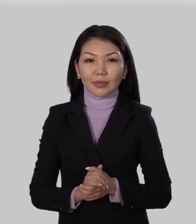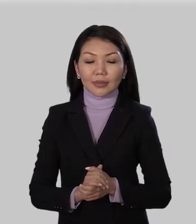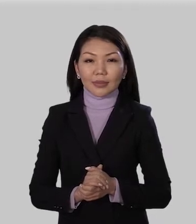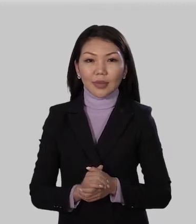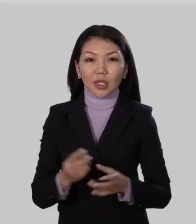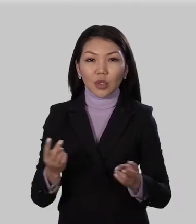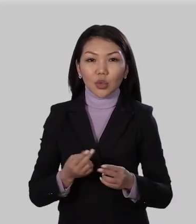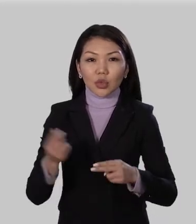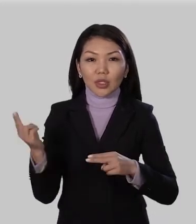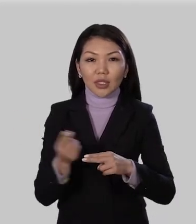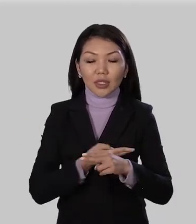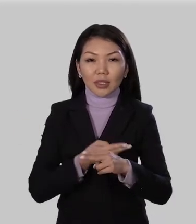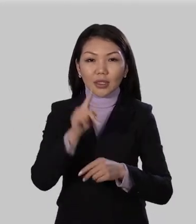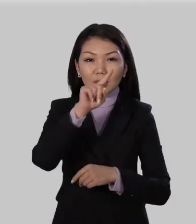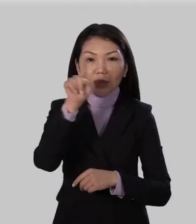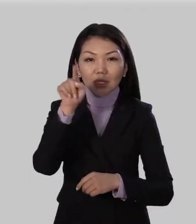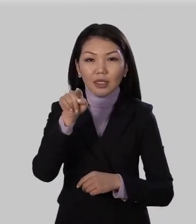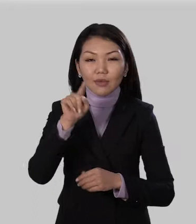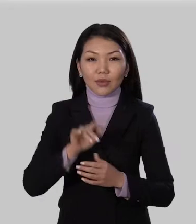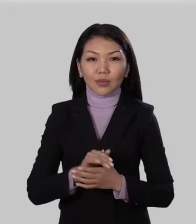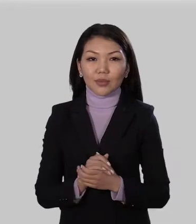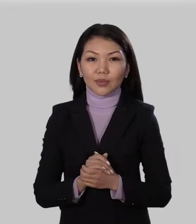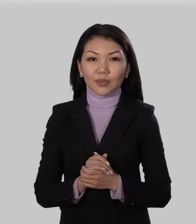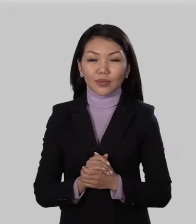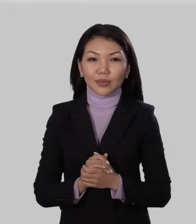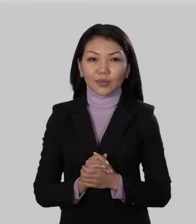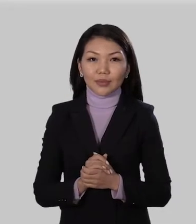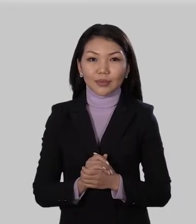Отнять у слов приставку.